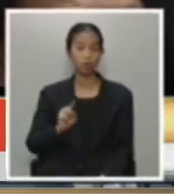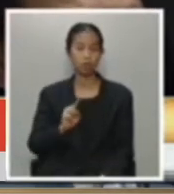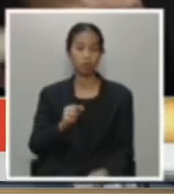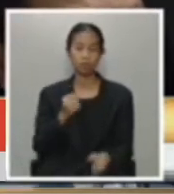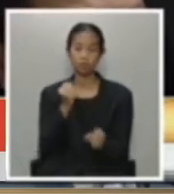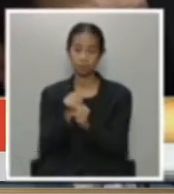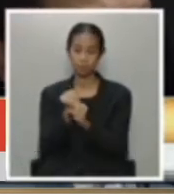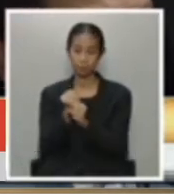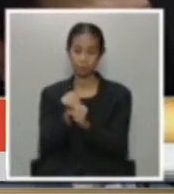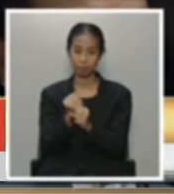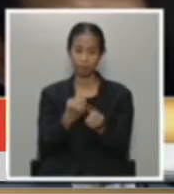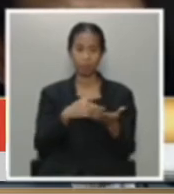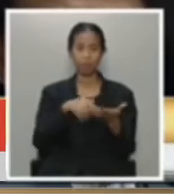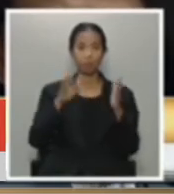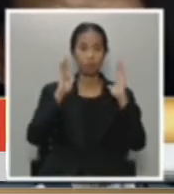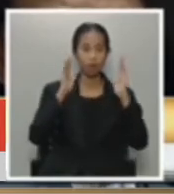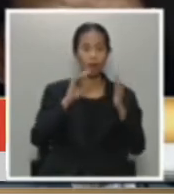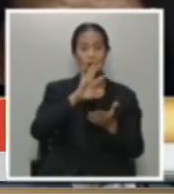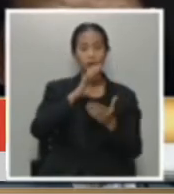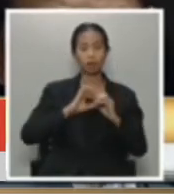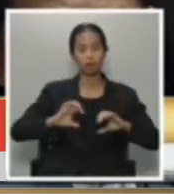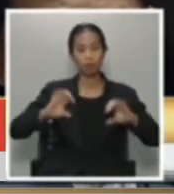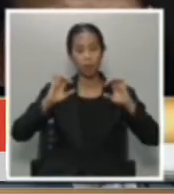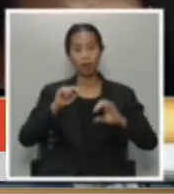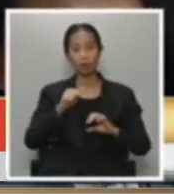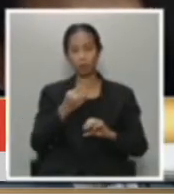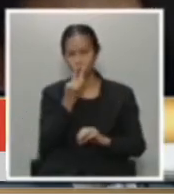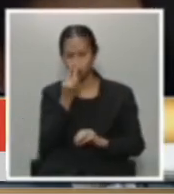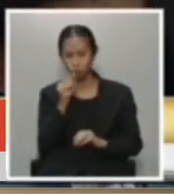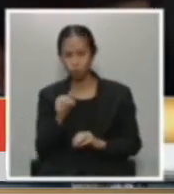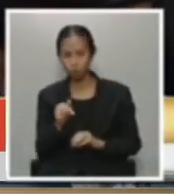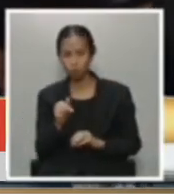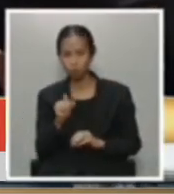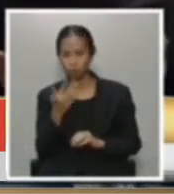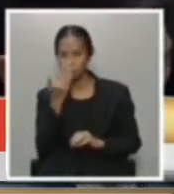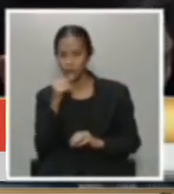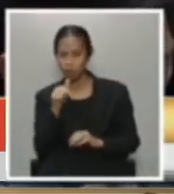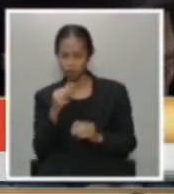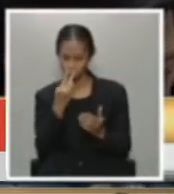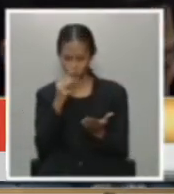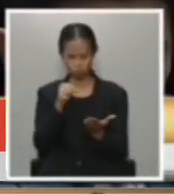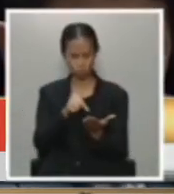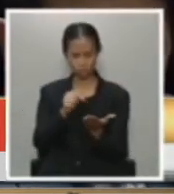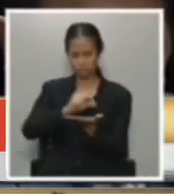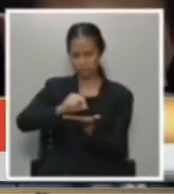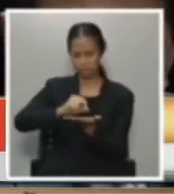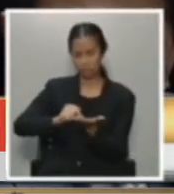ำแถลงนโยบายของรัฐบาลแล้วแล้วดูรัฐธรรมนูญแล้วเนี่ยเรามาดูสูงสิ่งที่ท่านเขียน